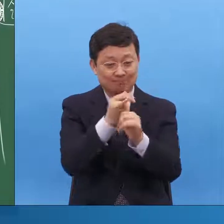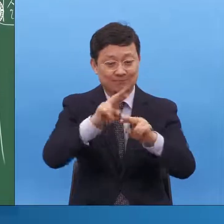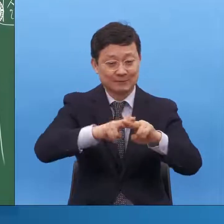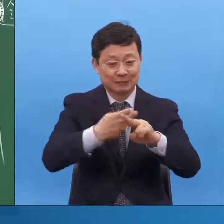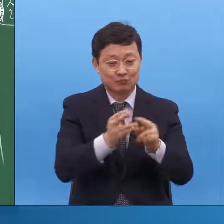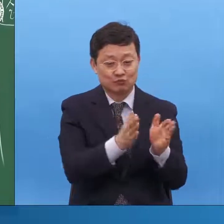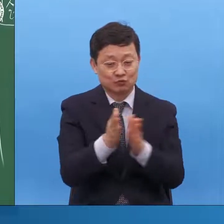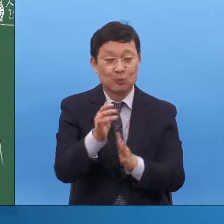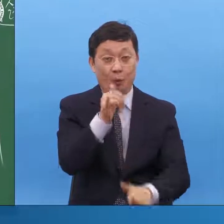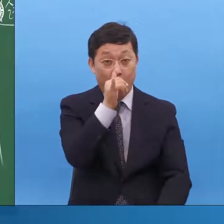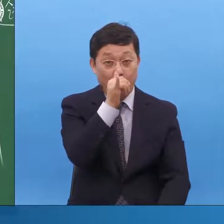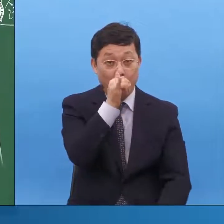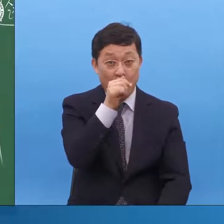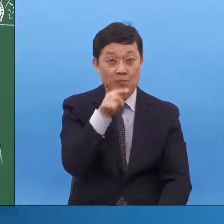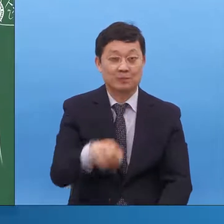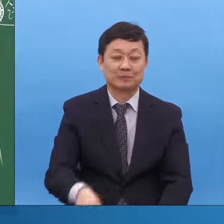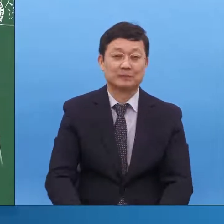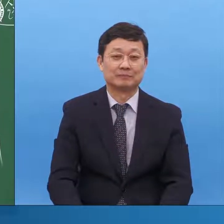여러분들이